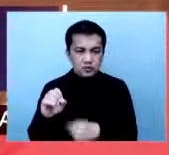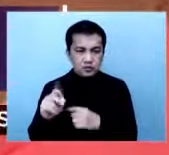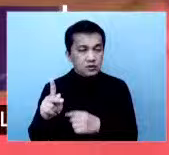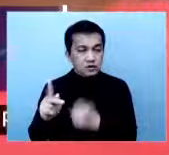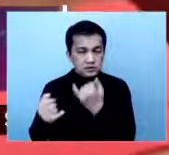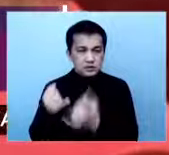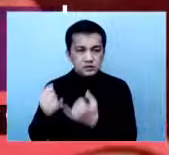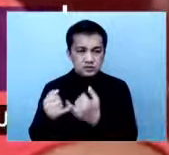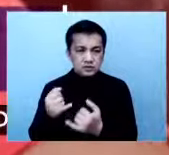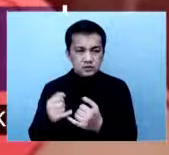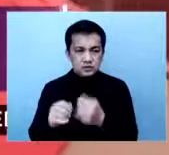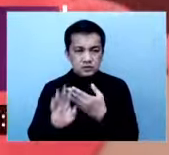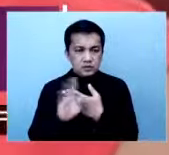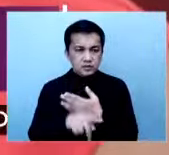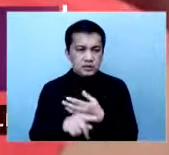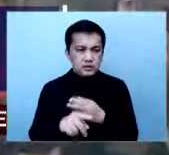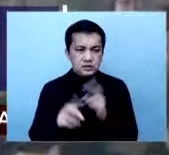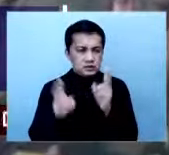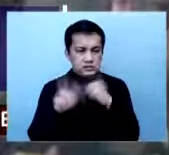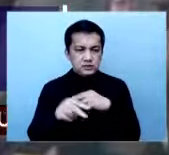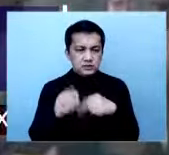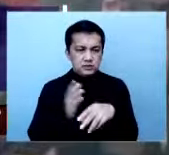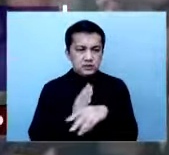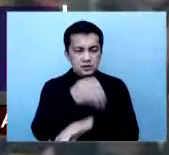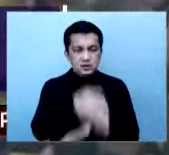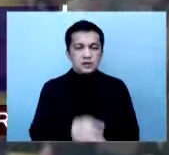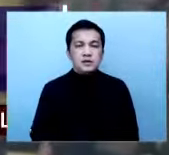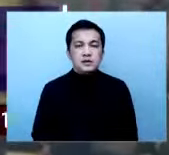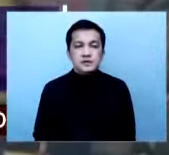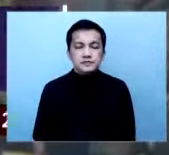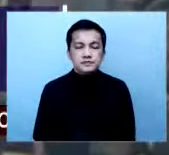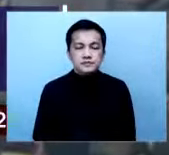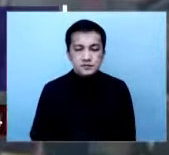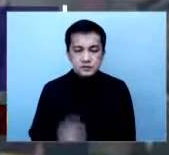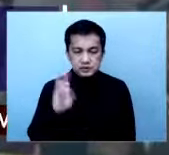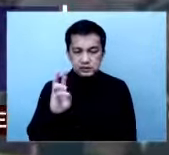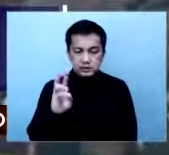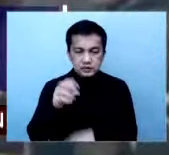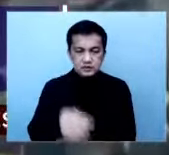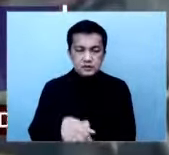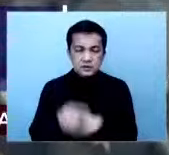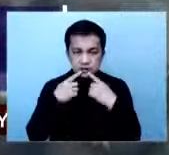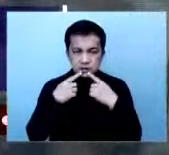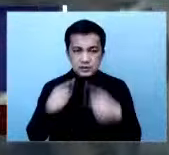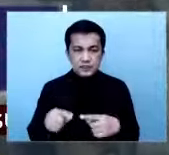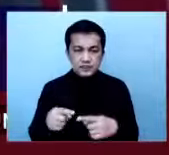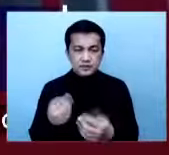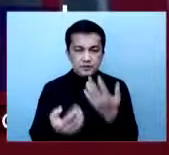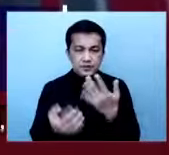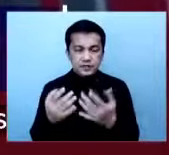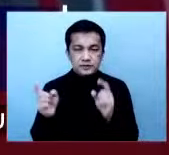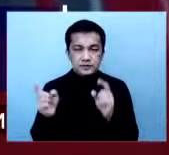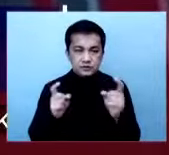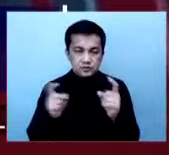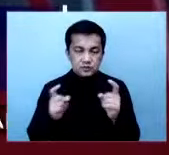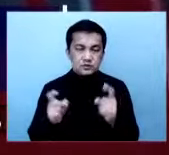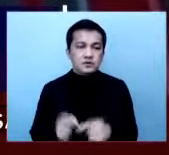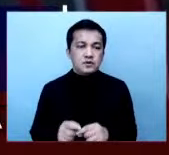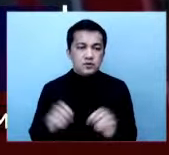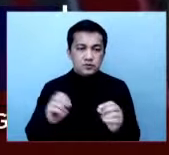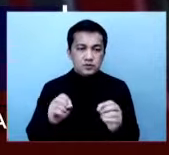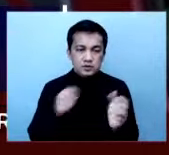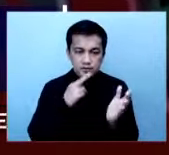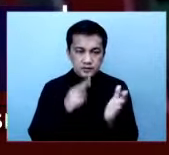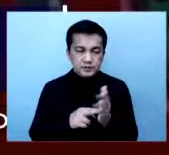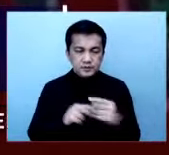pagbalik ko d hindi na ako makatawid tawid 6:00 ng gabi ng ideklarang fire under control wala pang naiuulat na